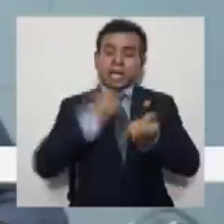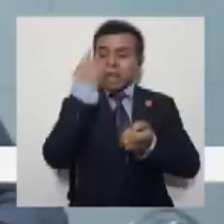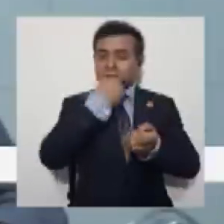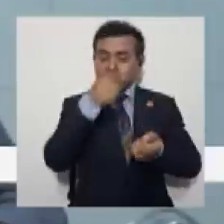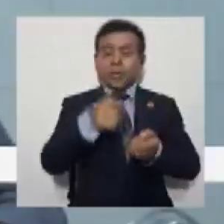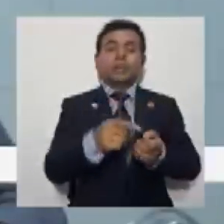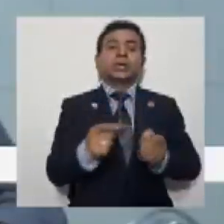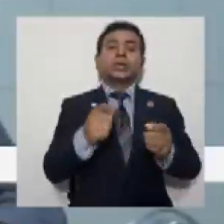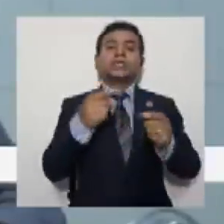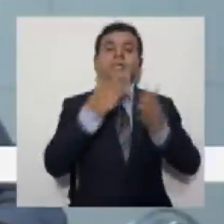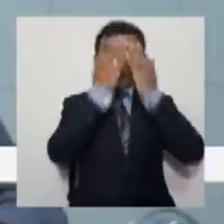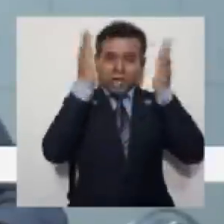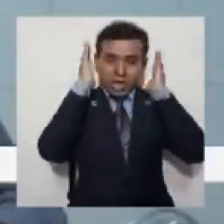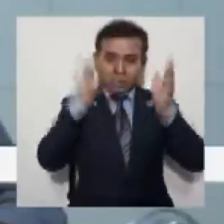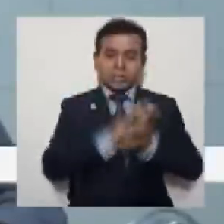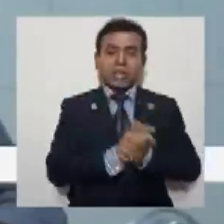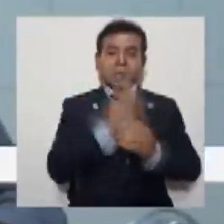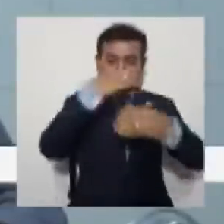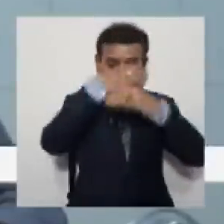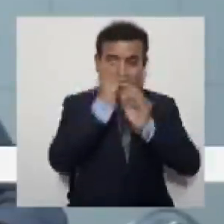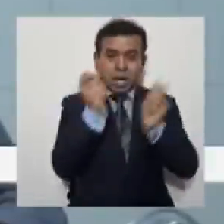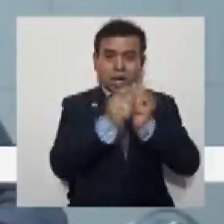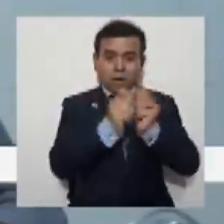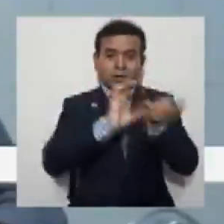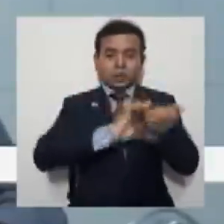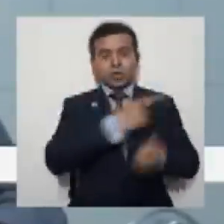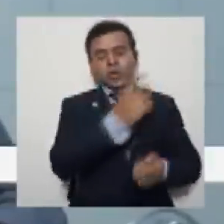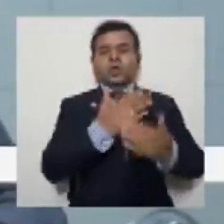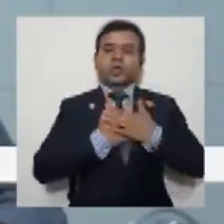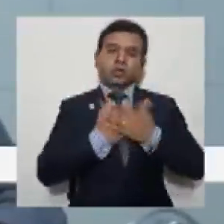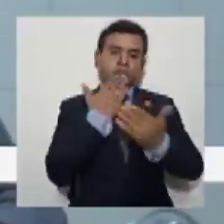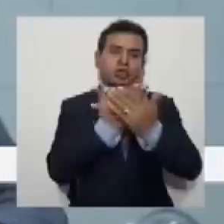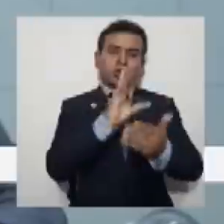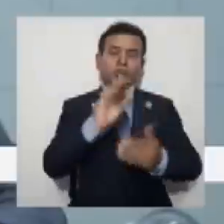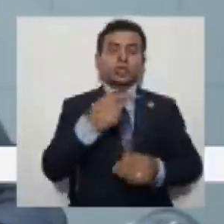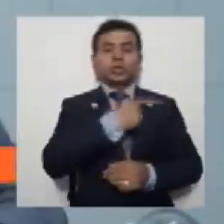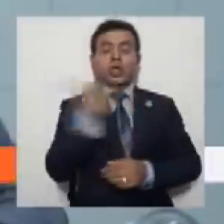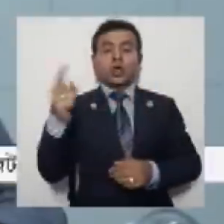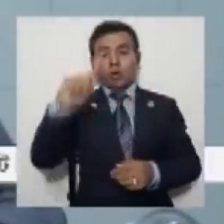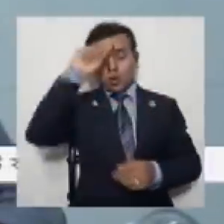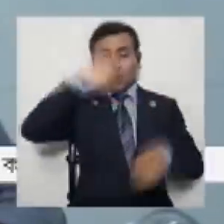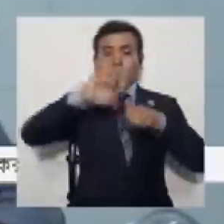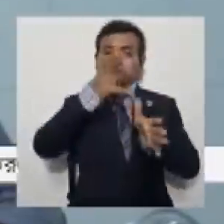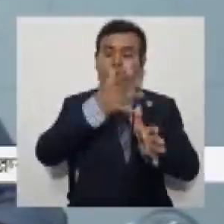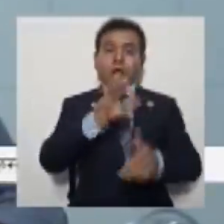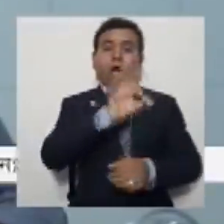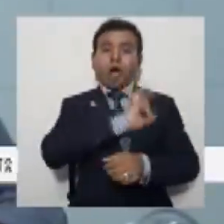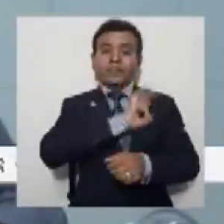ধন্যবাদ জানাই মন্ত্রণালয় এবং অধিদপ্তরের সকল কর্মকর্তাদের যারা দিন রাত পরিশ্রম